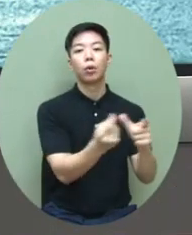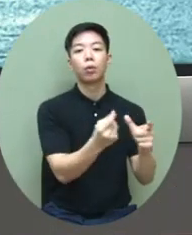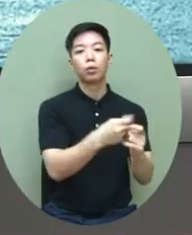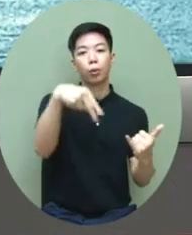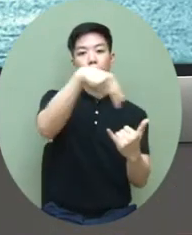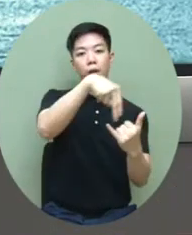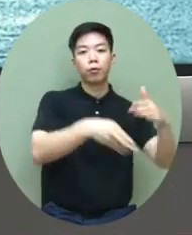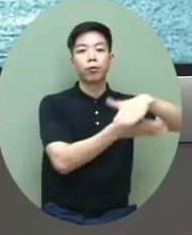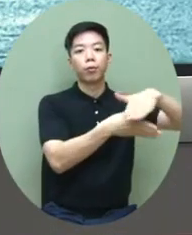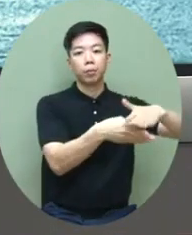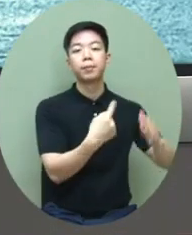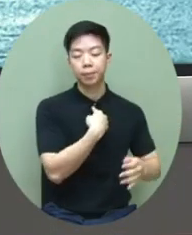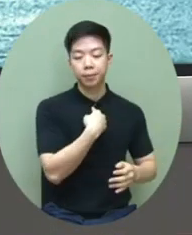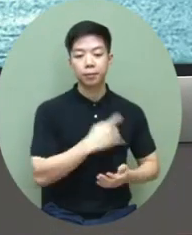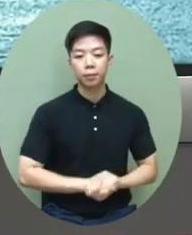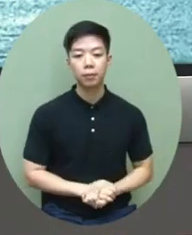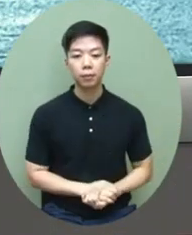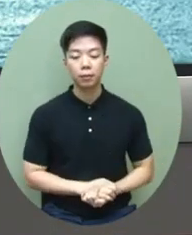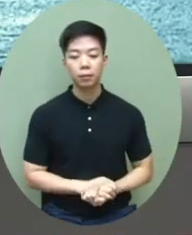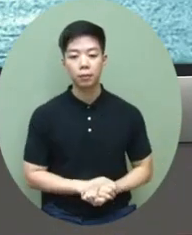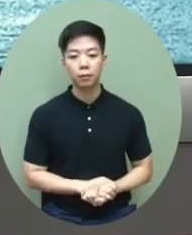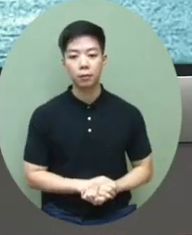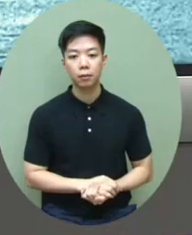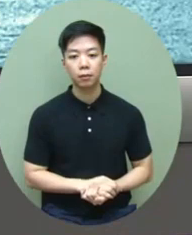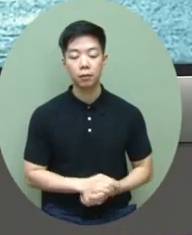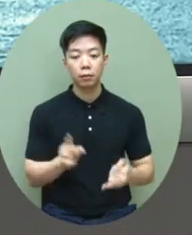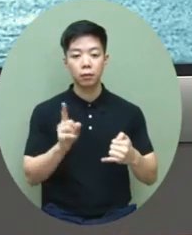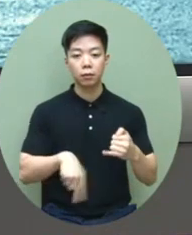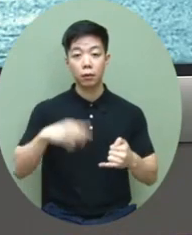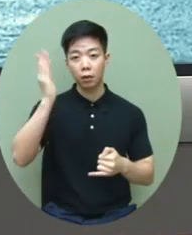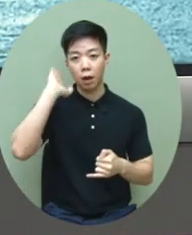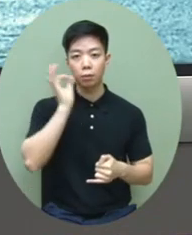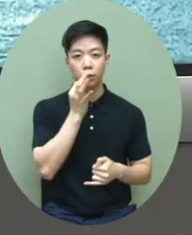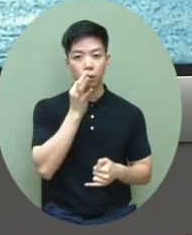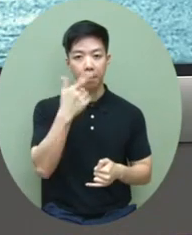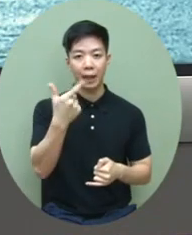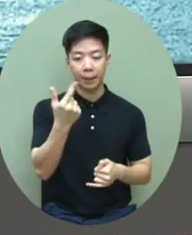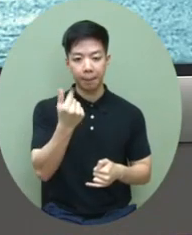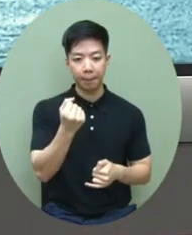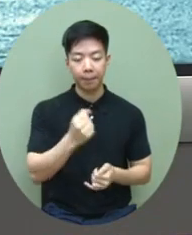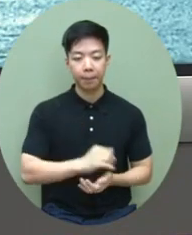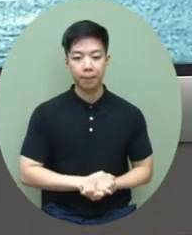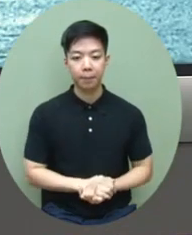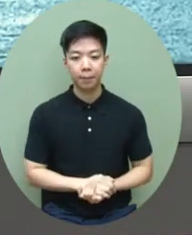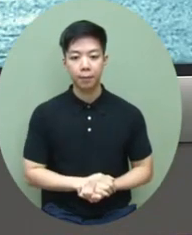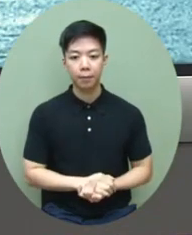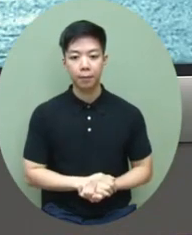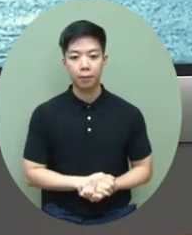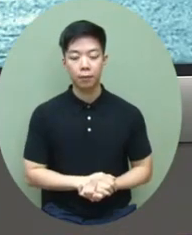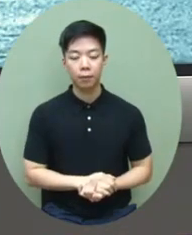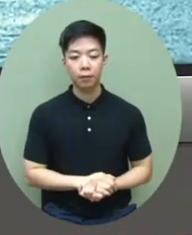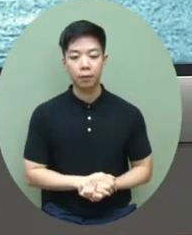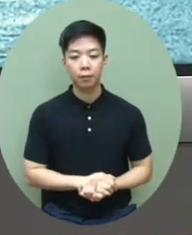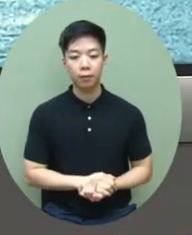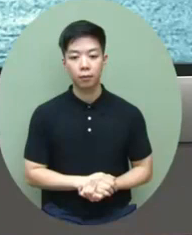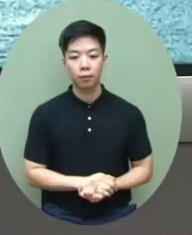查啦。咁最後都有一位就係男士80歲，咁佢其實都好多唔同嘅